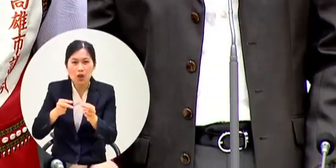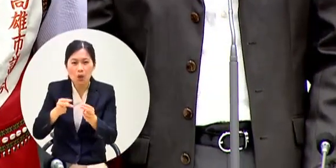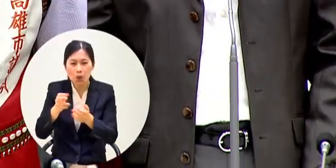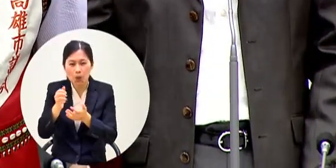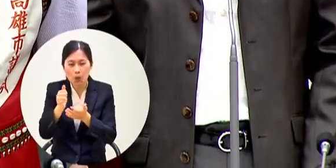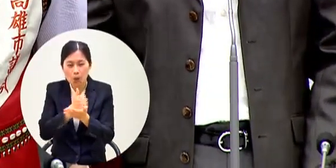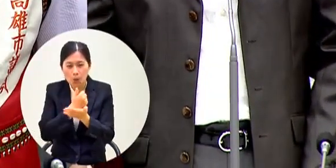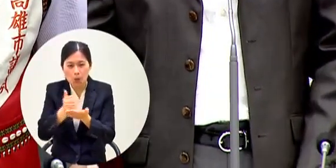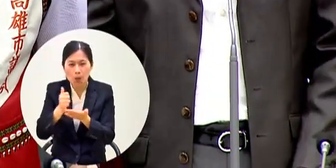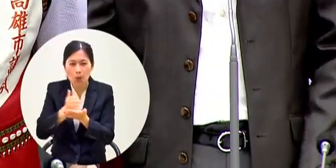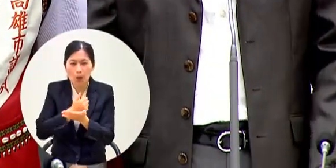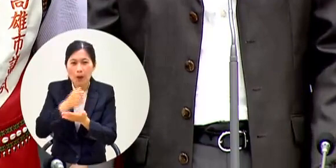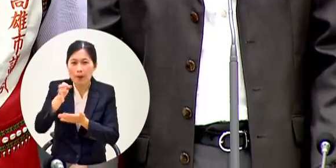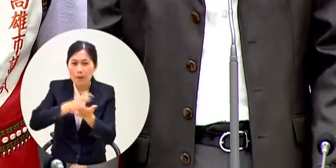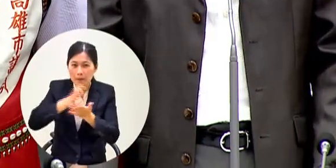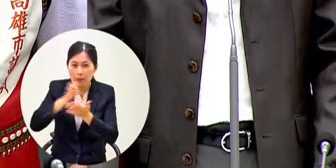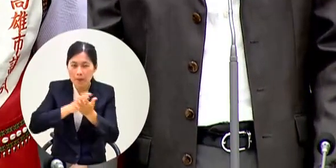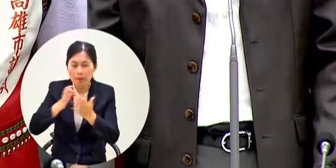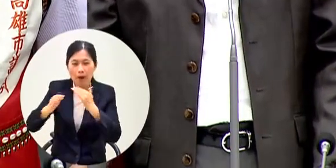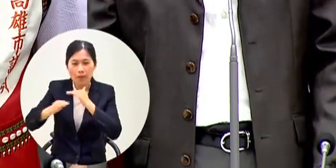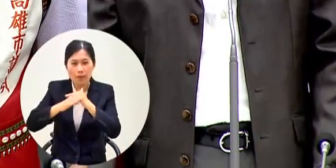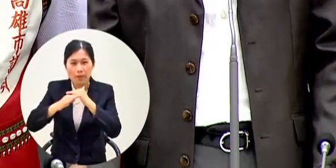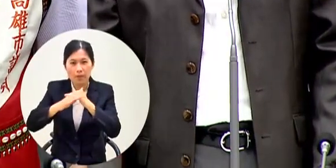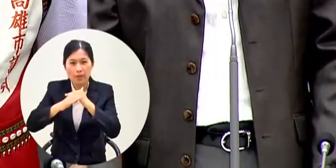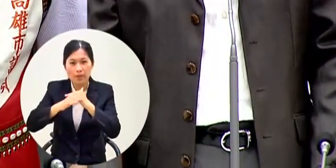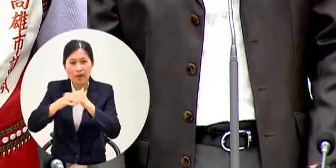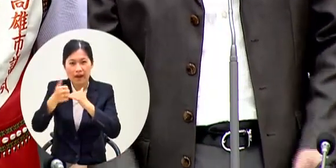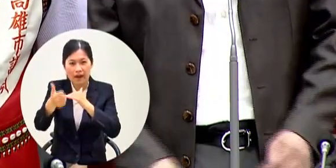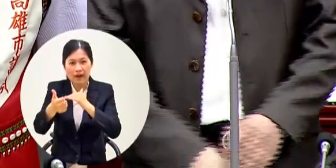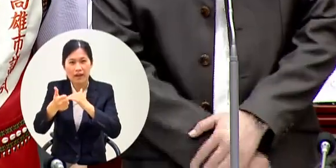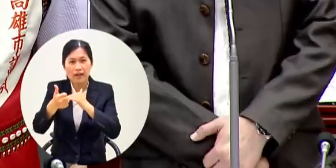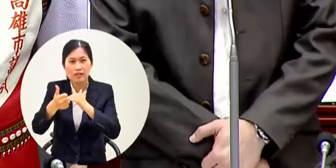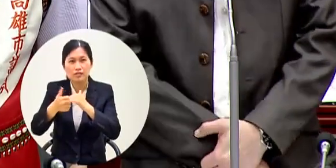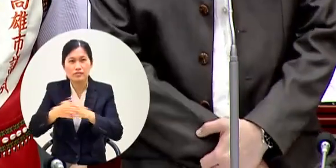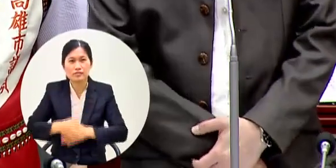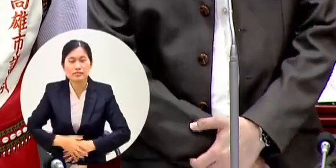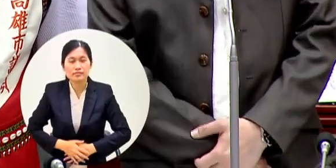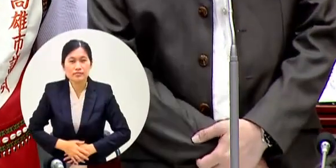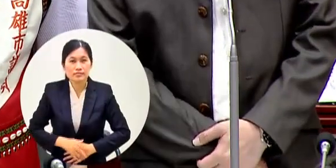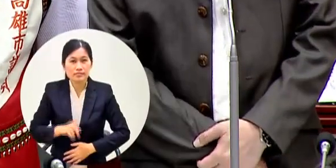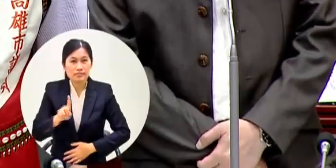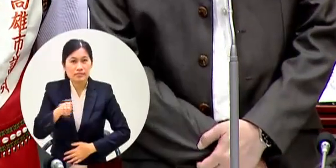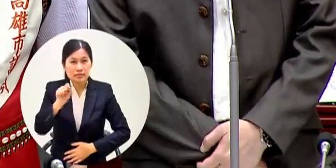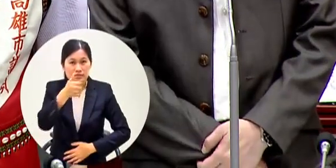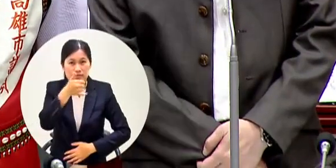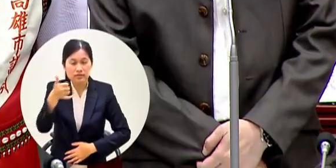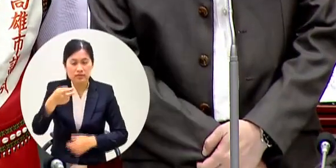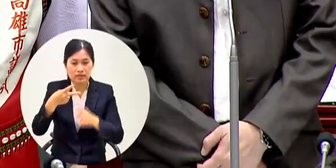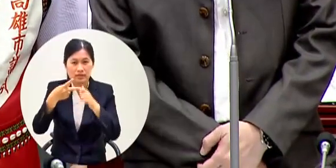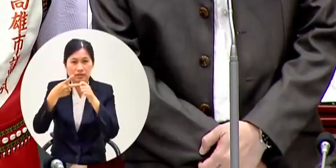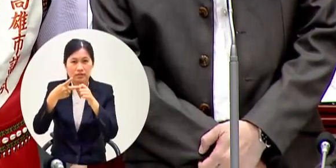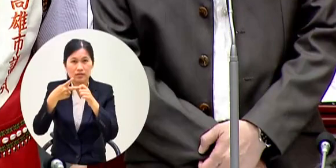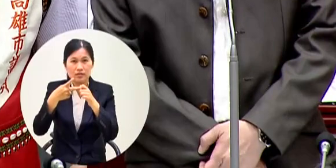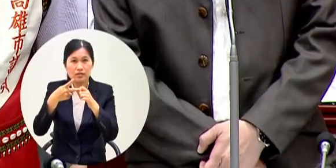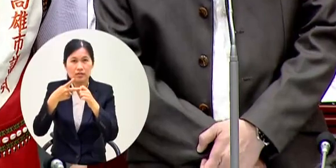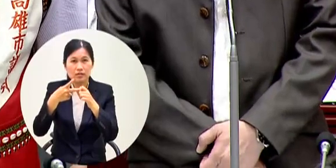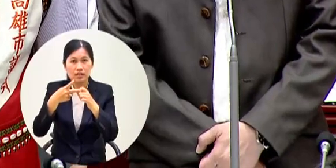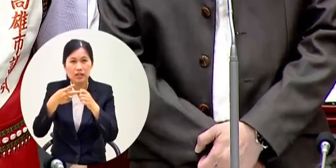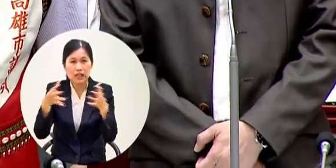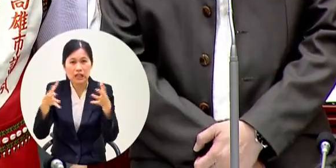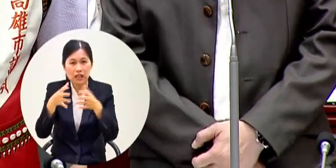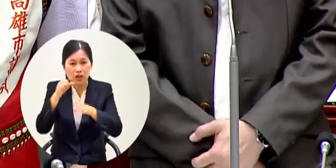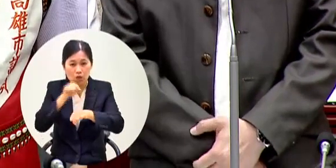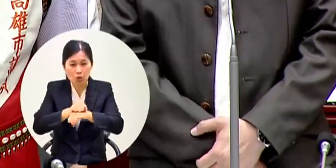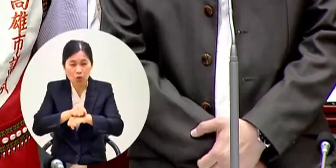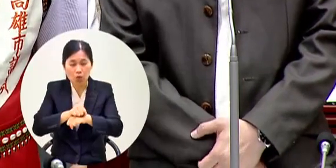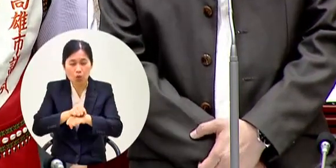些农产的这样相关的加工品来去进行，然后来把这个爱玉哈、哦、能够让它整个供销的这样的